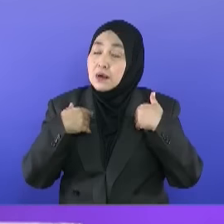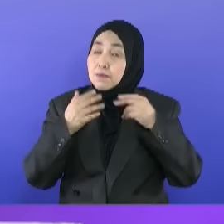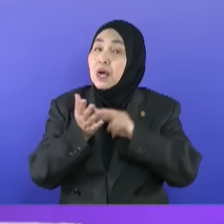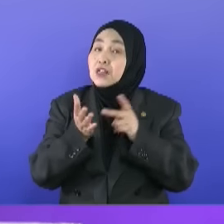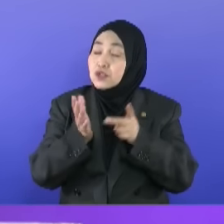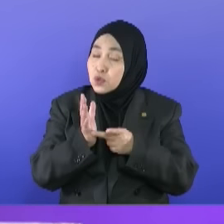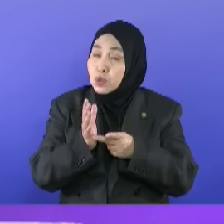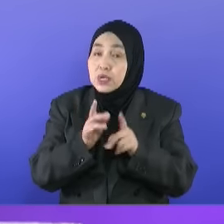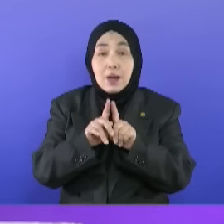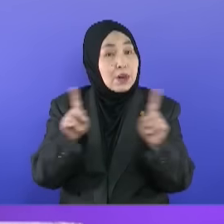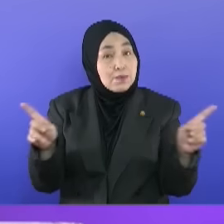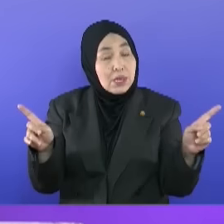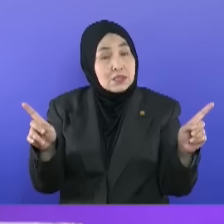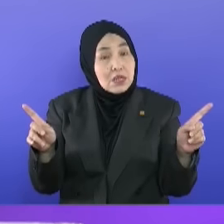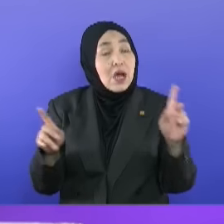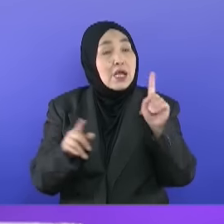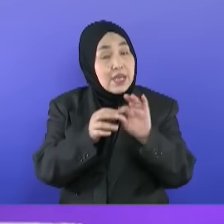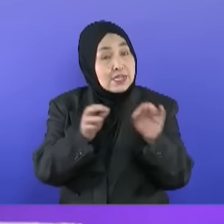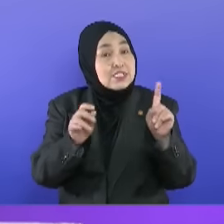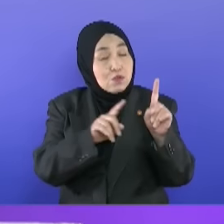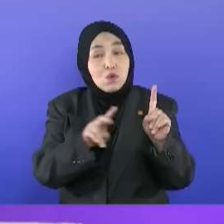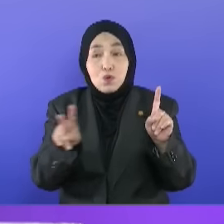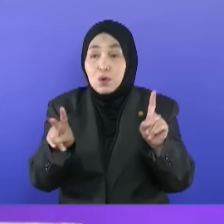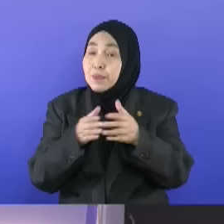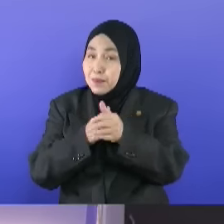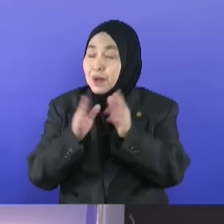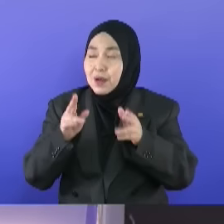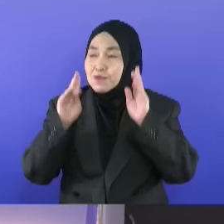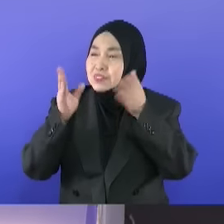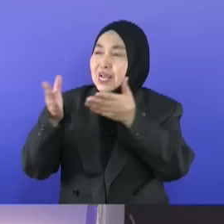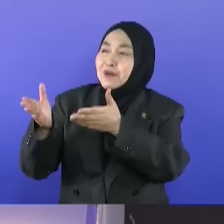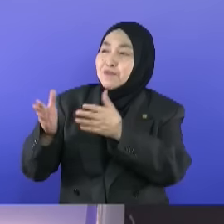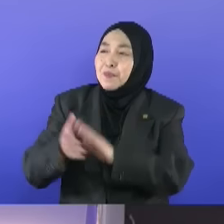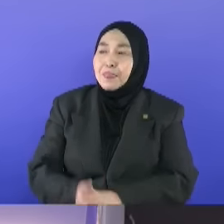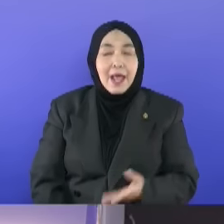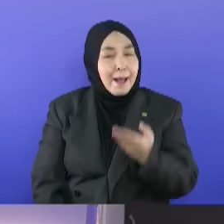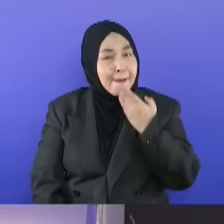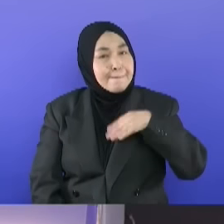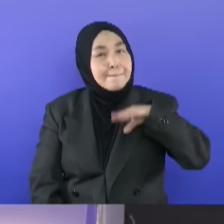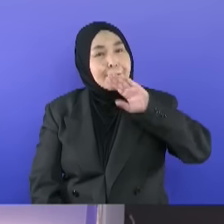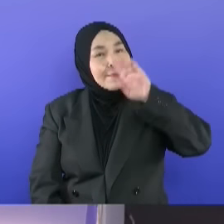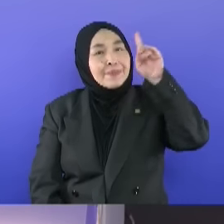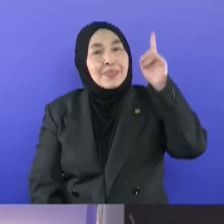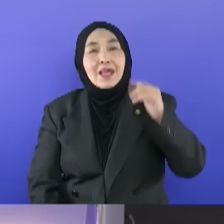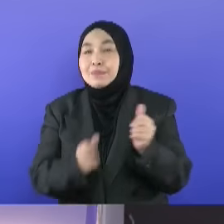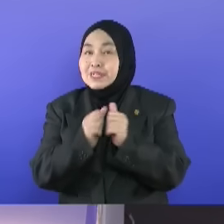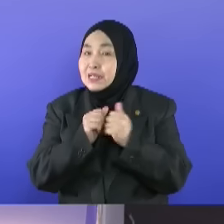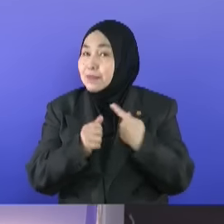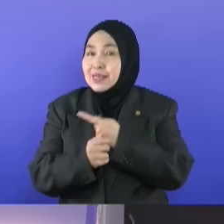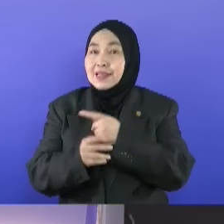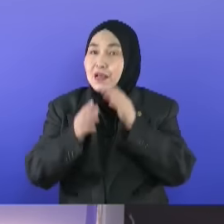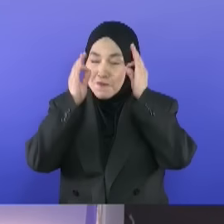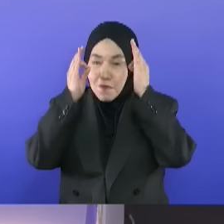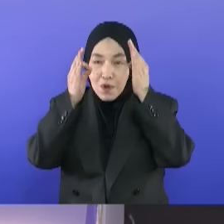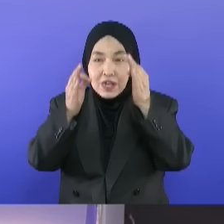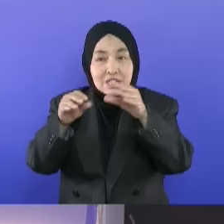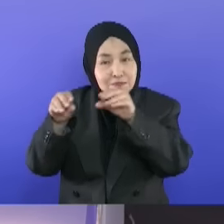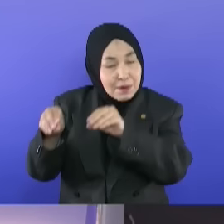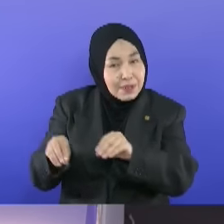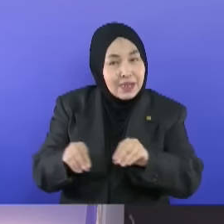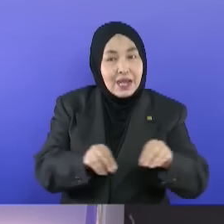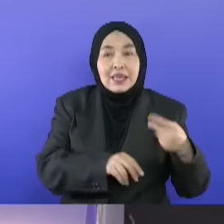maksud yang berbeza. Ayat 122 dipimpin al-Fadil Ustaz Timmizi. Baik. Alhamdulillah. Sama-sama kita fokus beralih kita